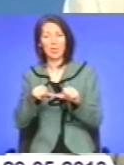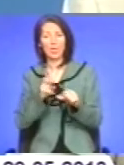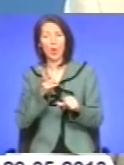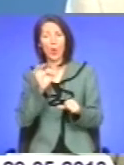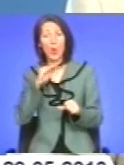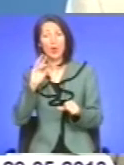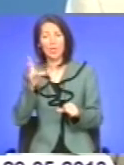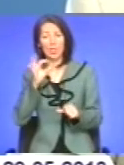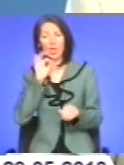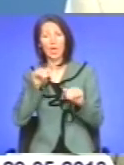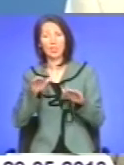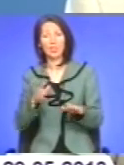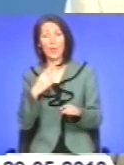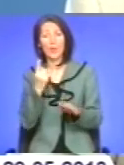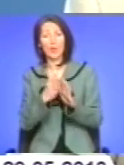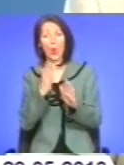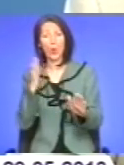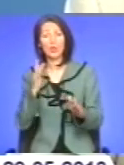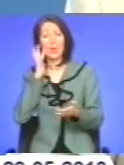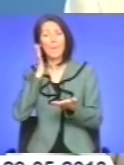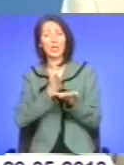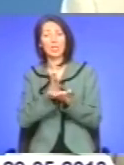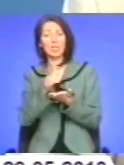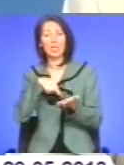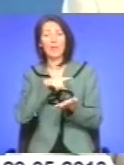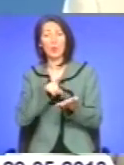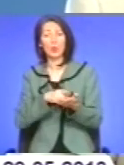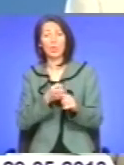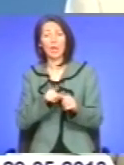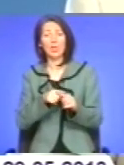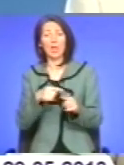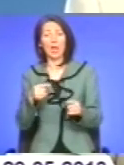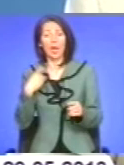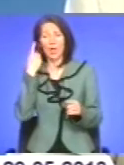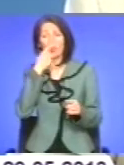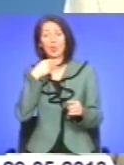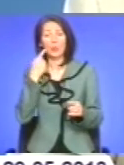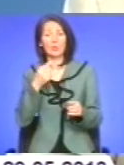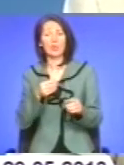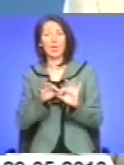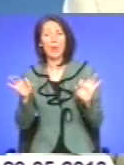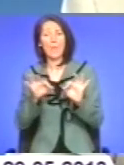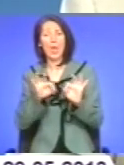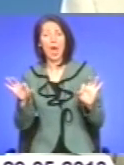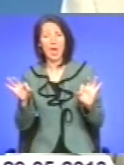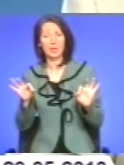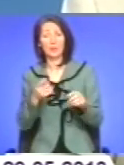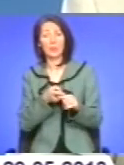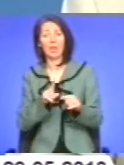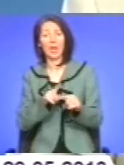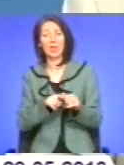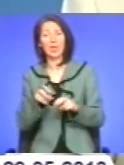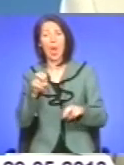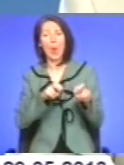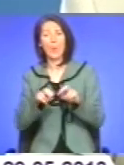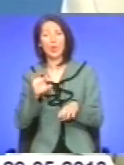первую очередь политические вопросы. Это собственный пиар, это поиск сочувствующих и